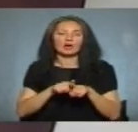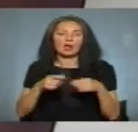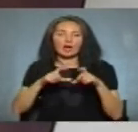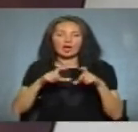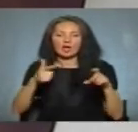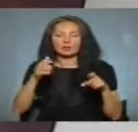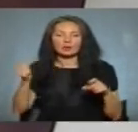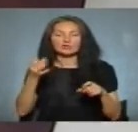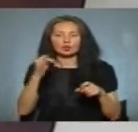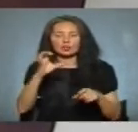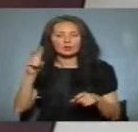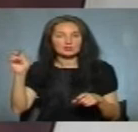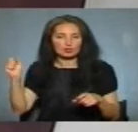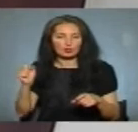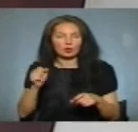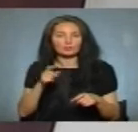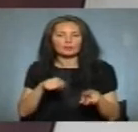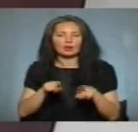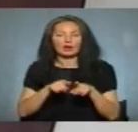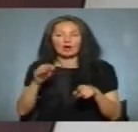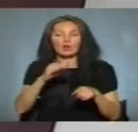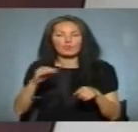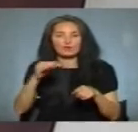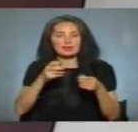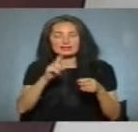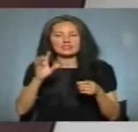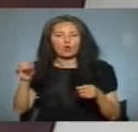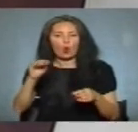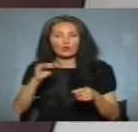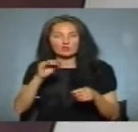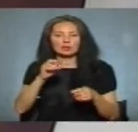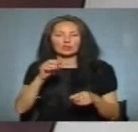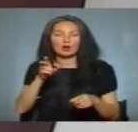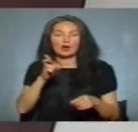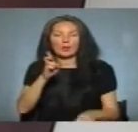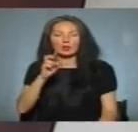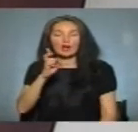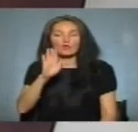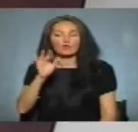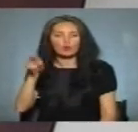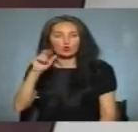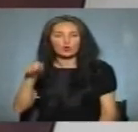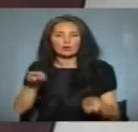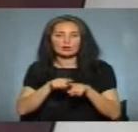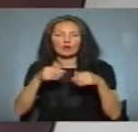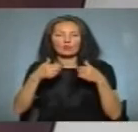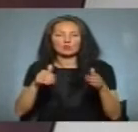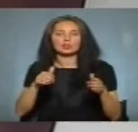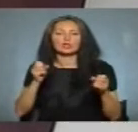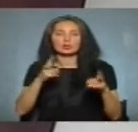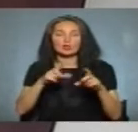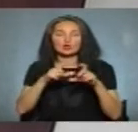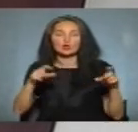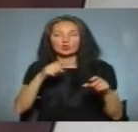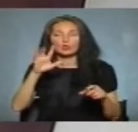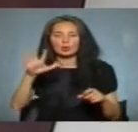200 балів на ЗНО з фізики випускник Тернопільського технічного ліцею Богдан Вдовін і випускник спеціалізованої школи номер 5 Олег Салюк.